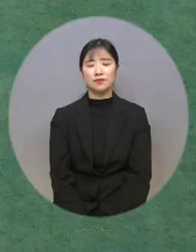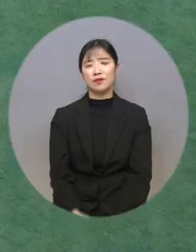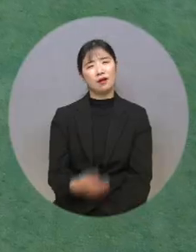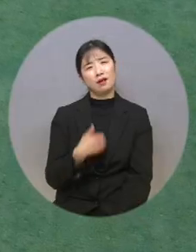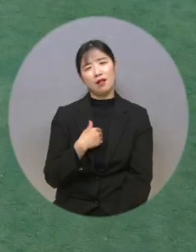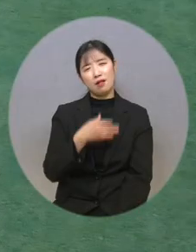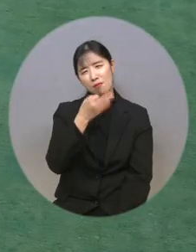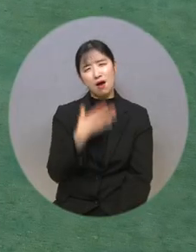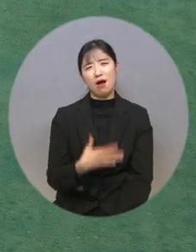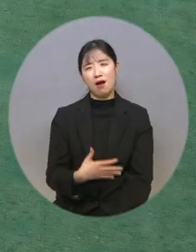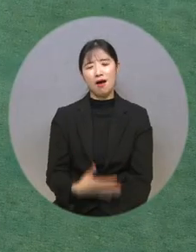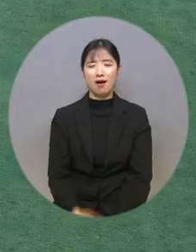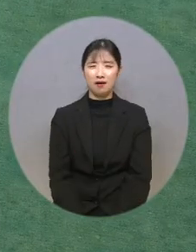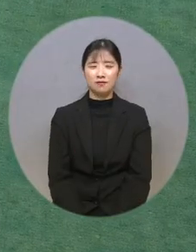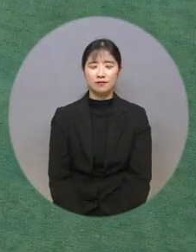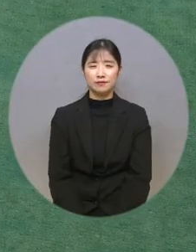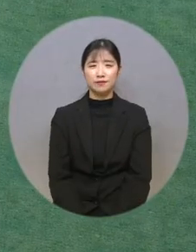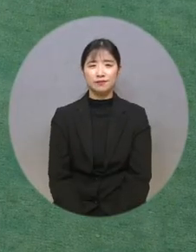봐.